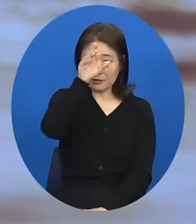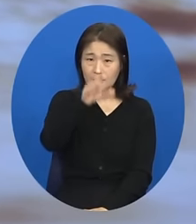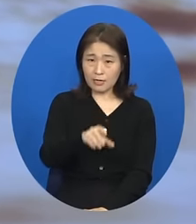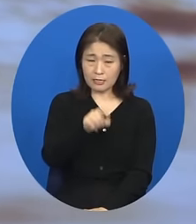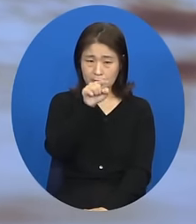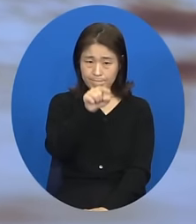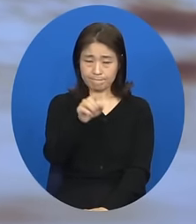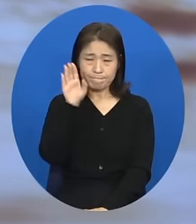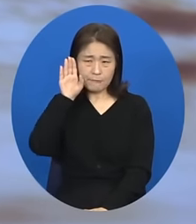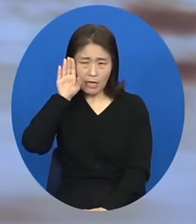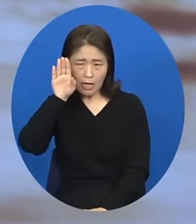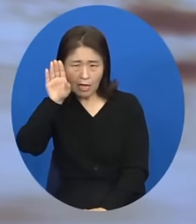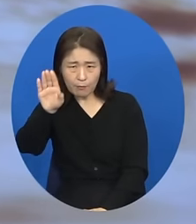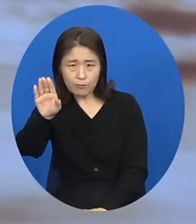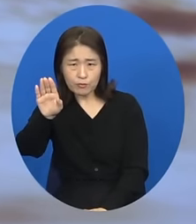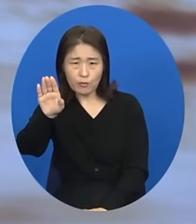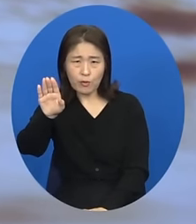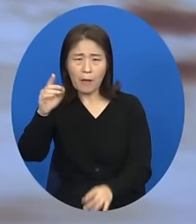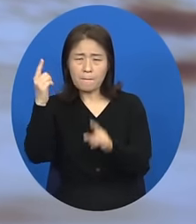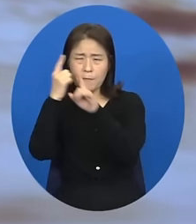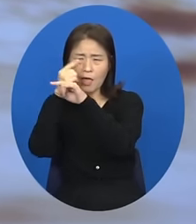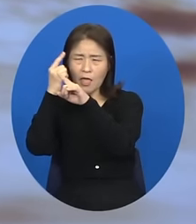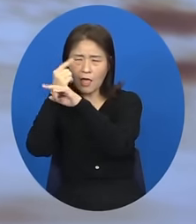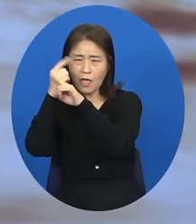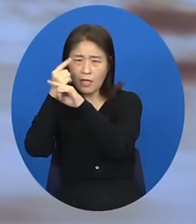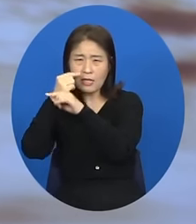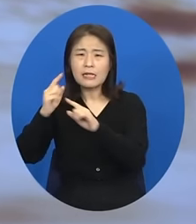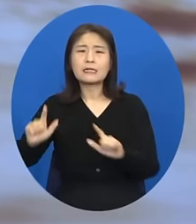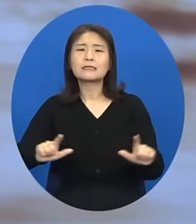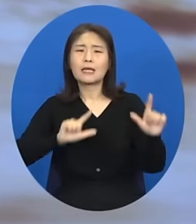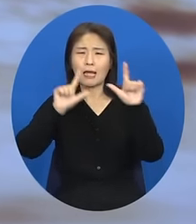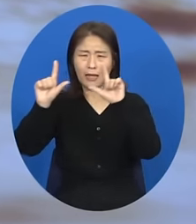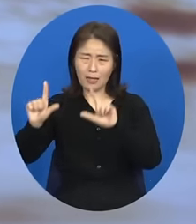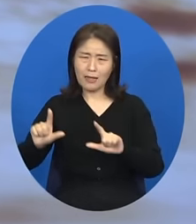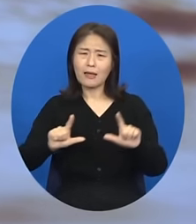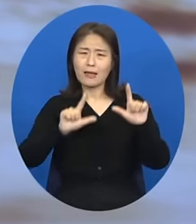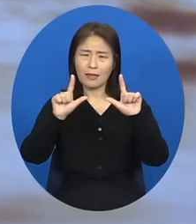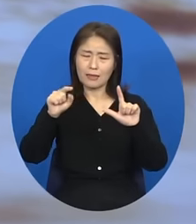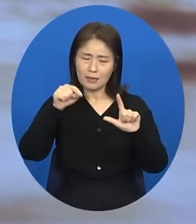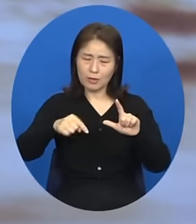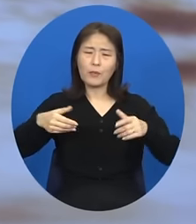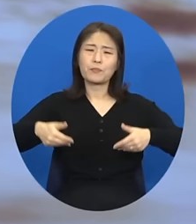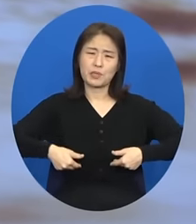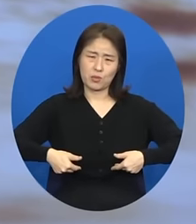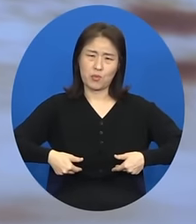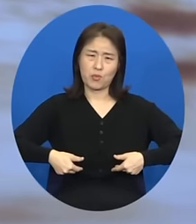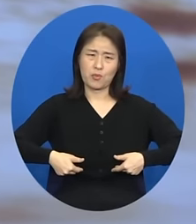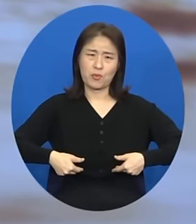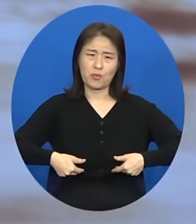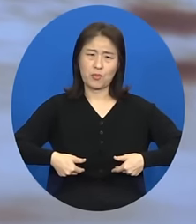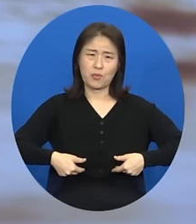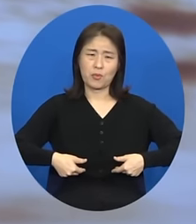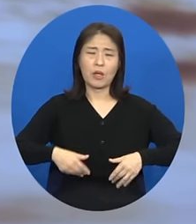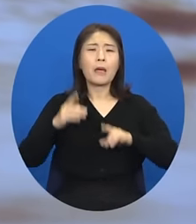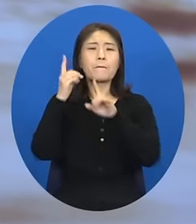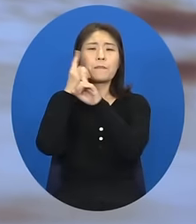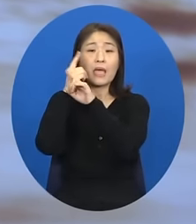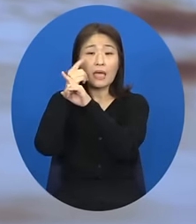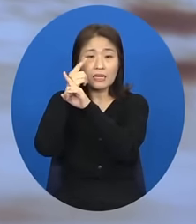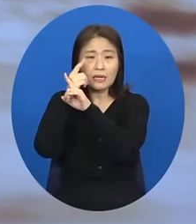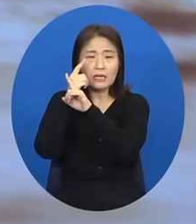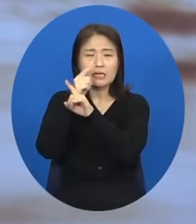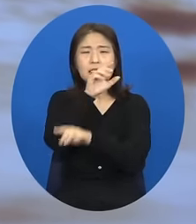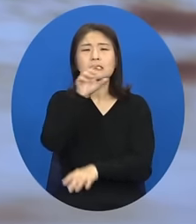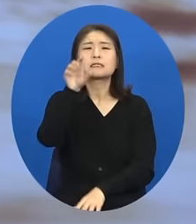십자가로 하나님이 사용한 것이 깨달아진 거예요. 주님이 제게 매일의 십자가가 내게는